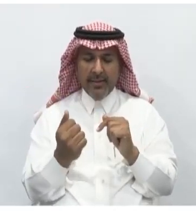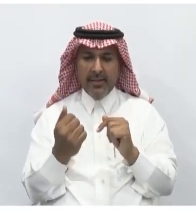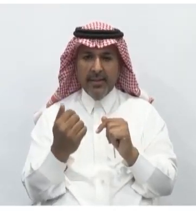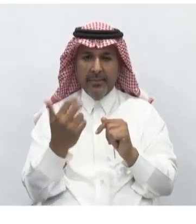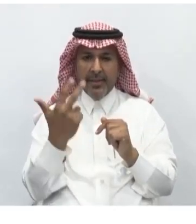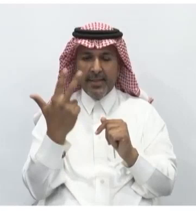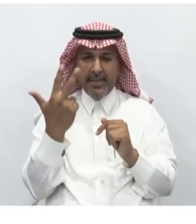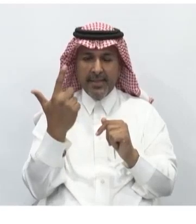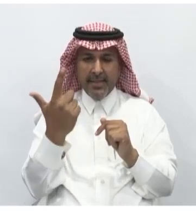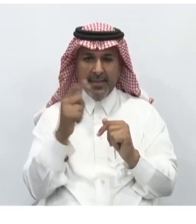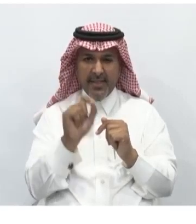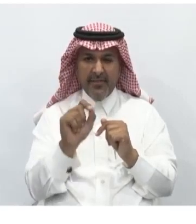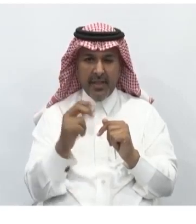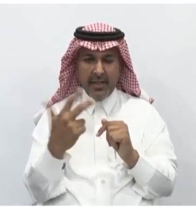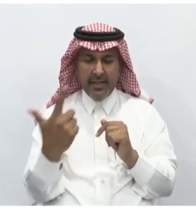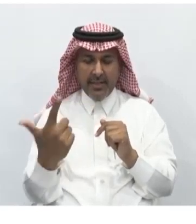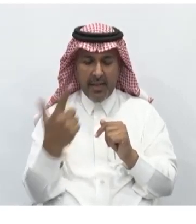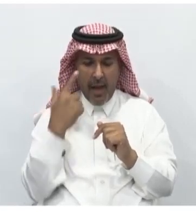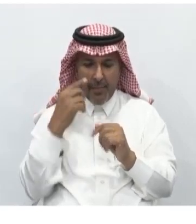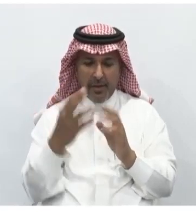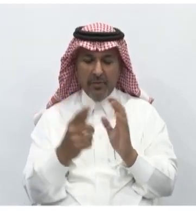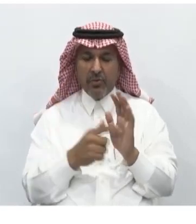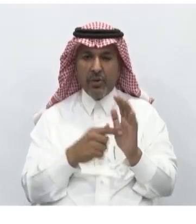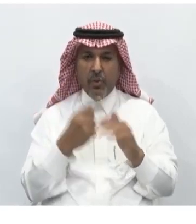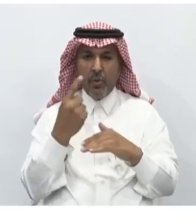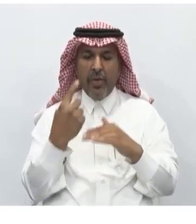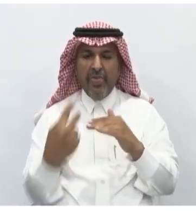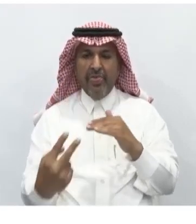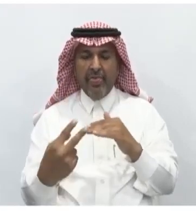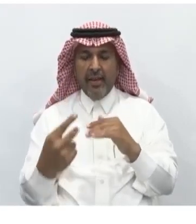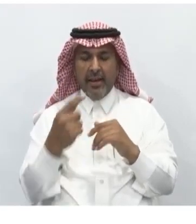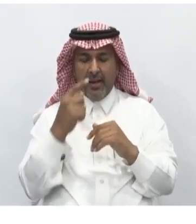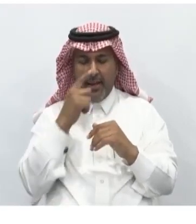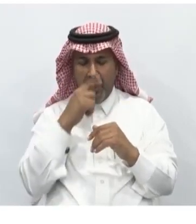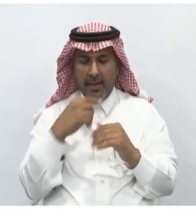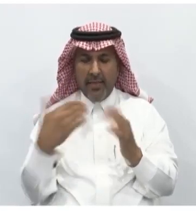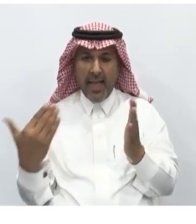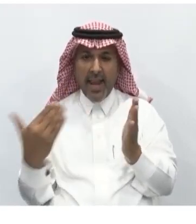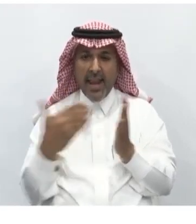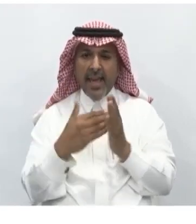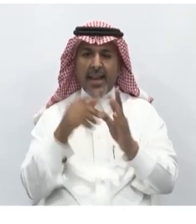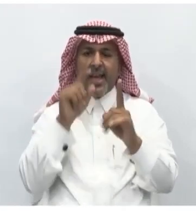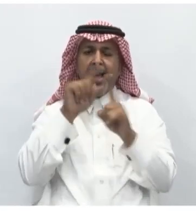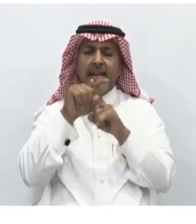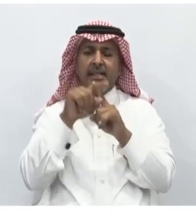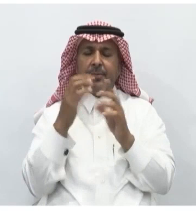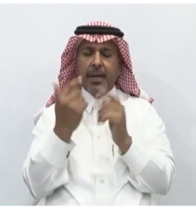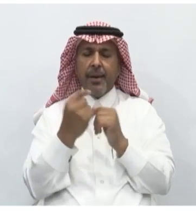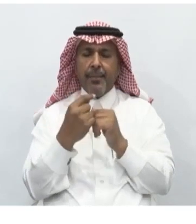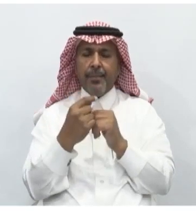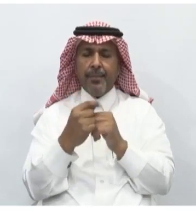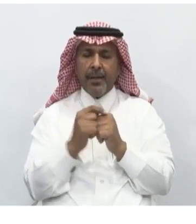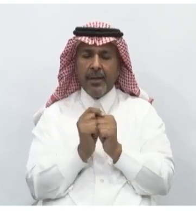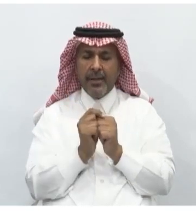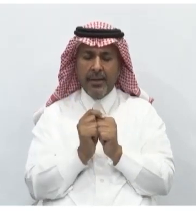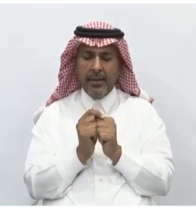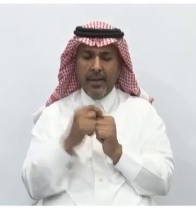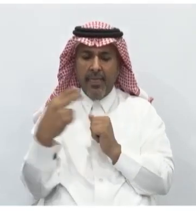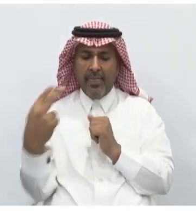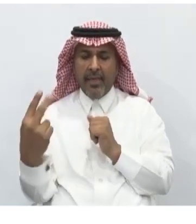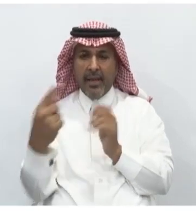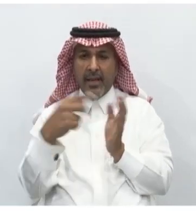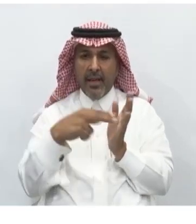لأني قسمت مولات الماء 0.139 على 0.0712 إذاً سيعطيني